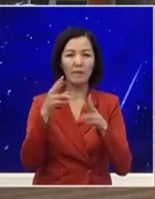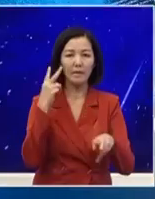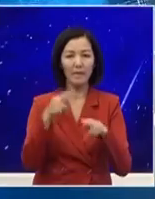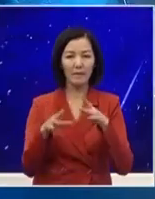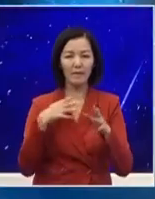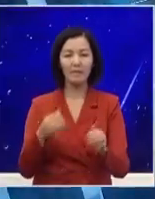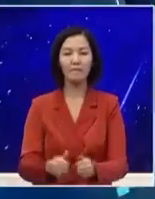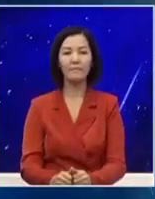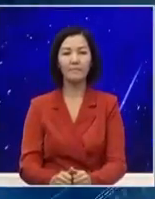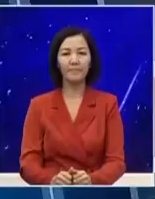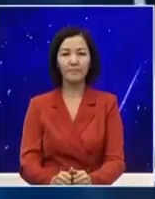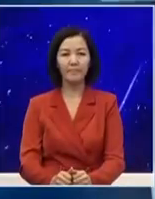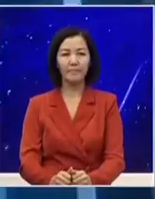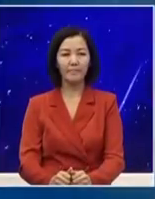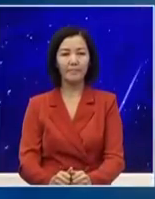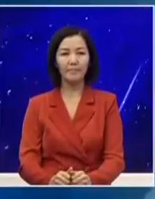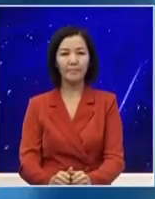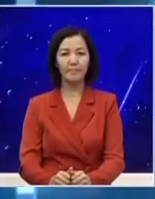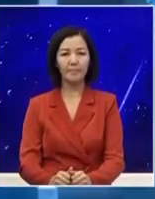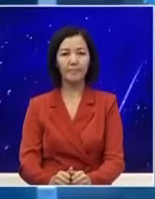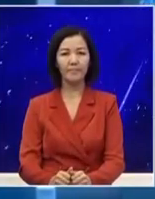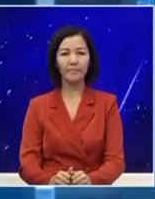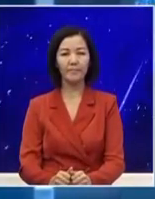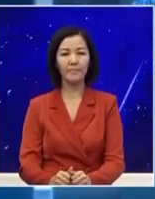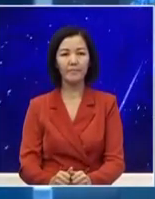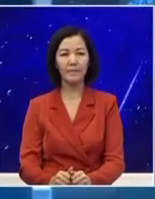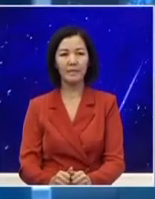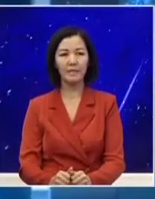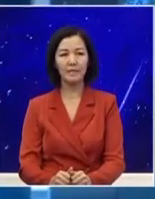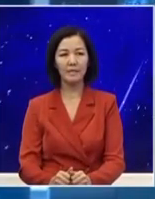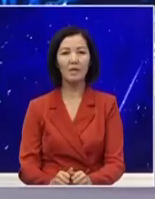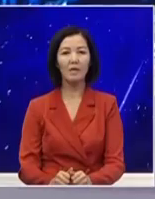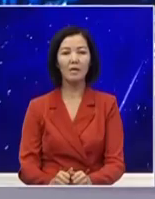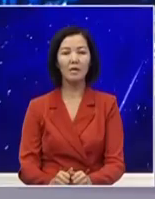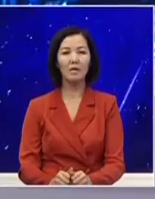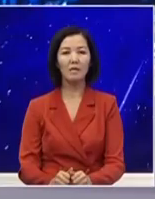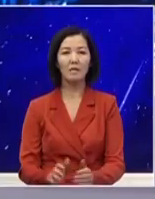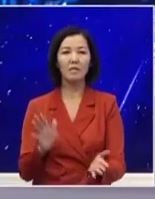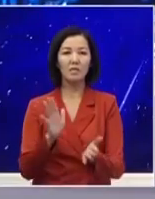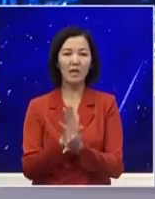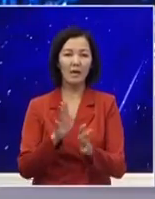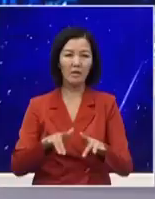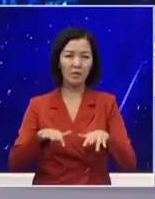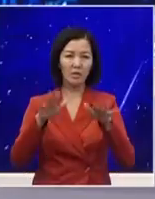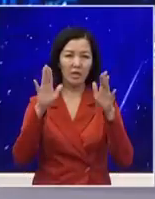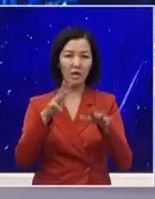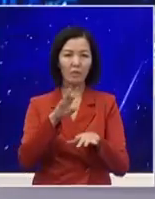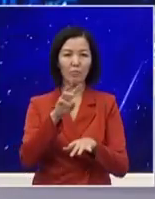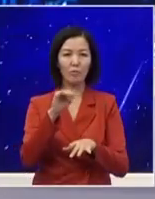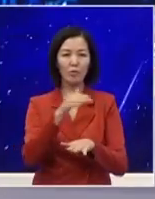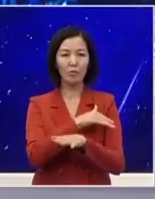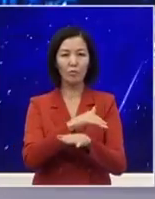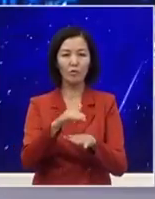аяқталған. Медет Жұмабай, Ерлан Азанбай, Жетісу телеарнасы. Шаңы шыққан мұқырының